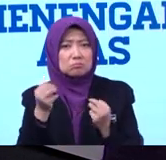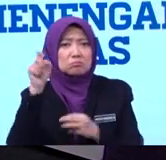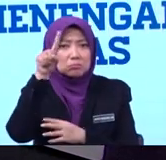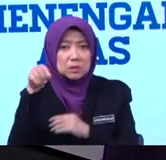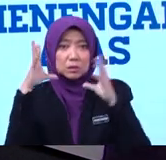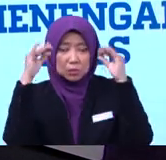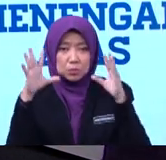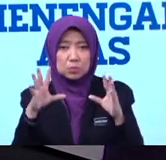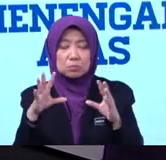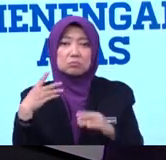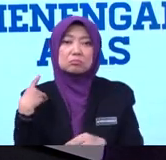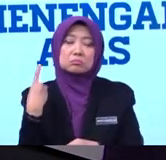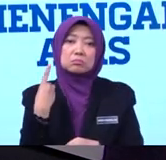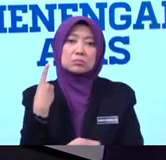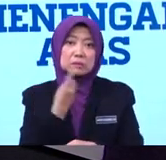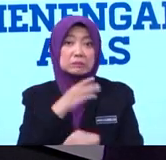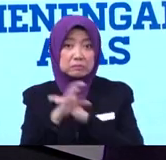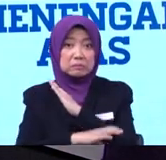negara kita